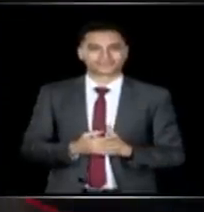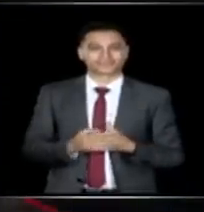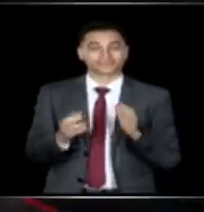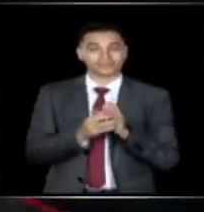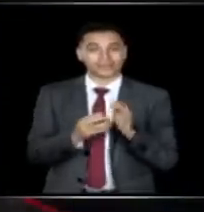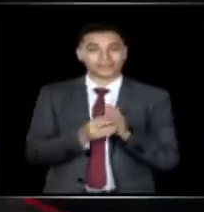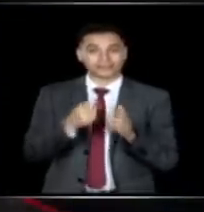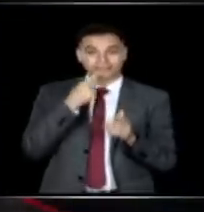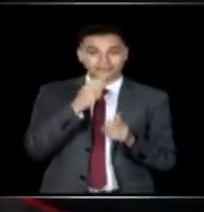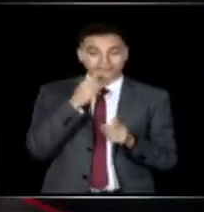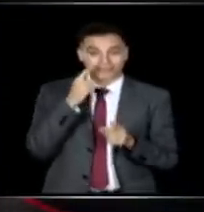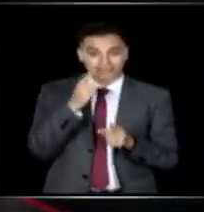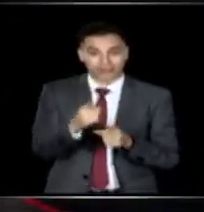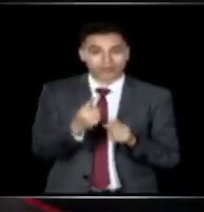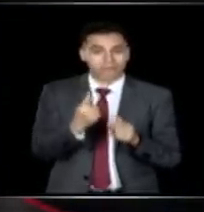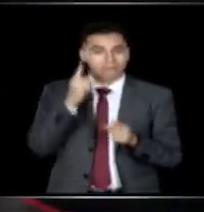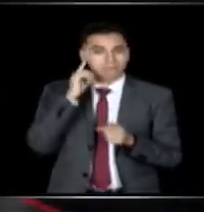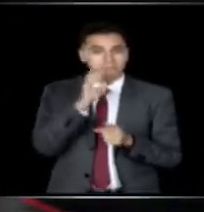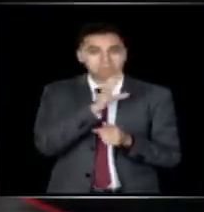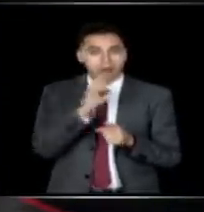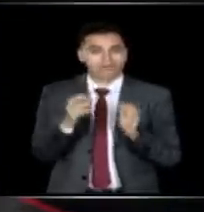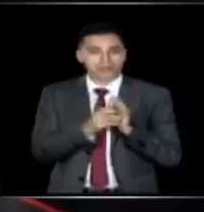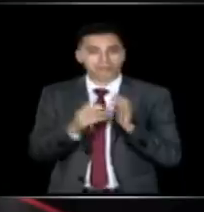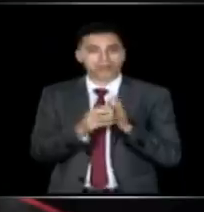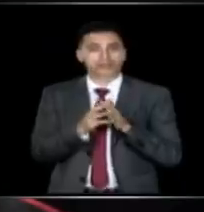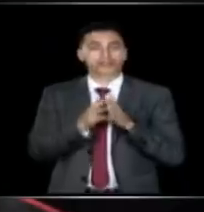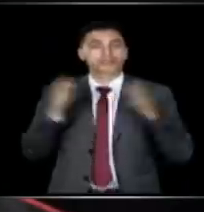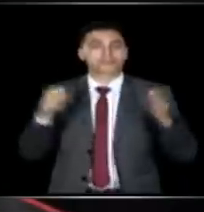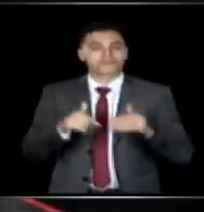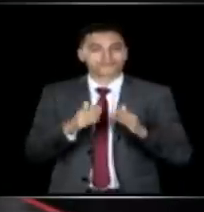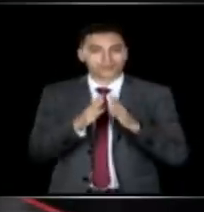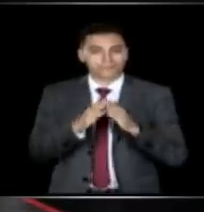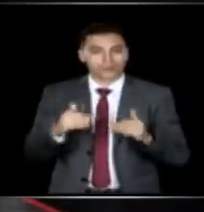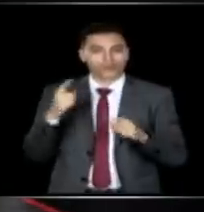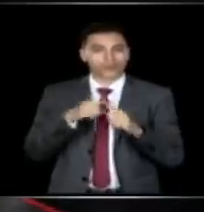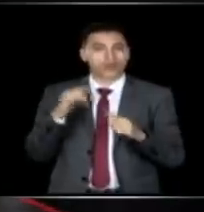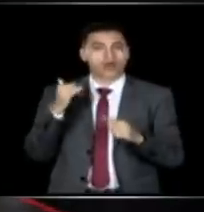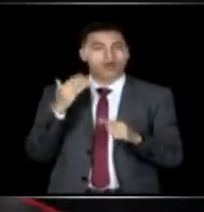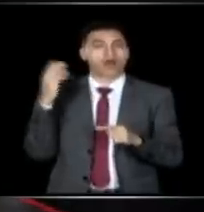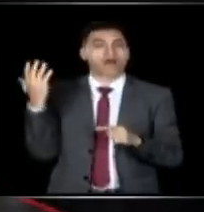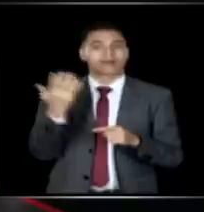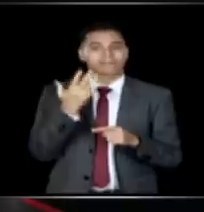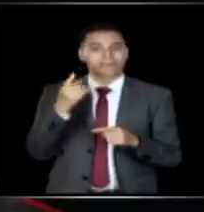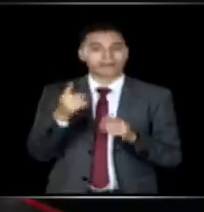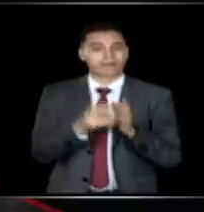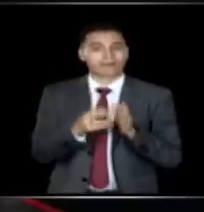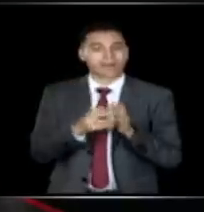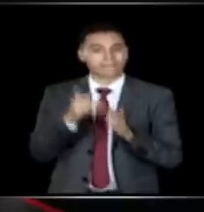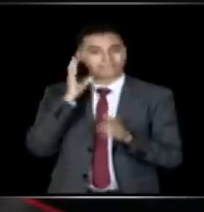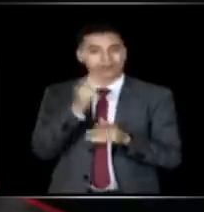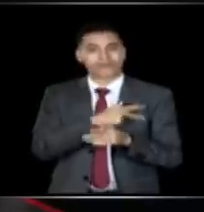جامعة الإسكندرية واحدة من كبريات الجامعات المصرية والعربية، تأسست رسمياً باسم